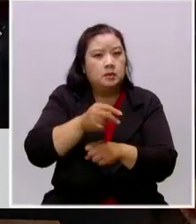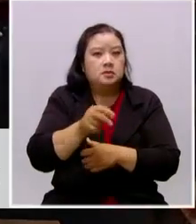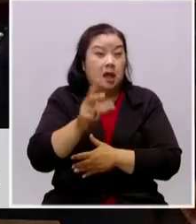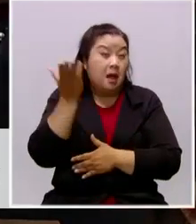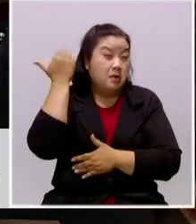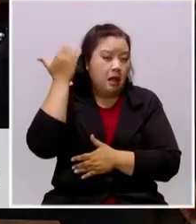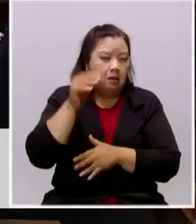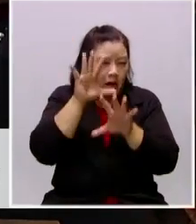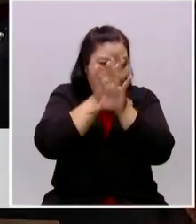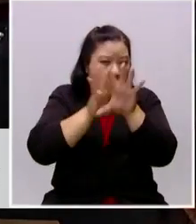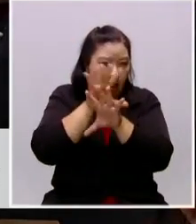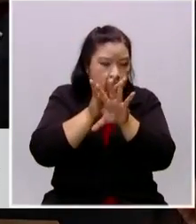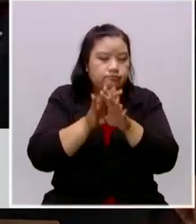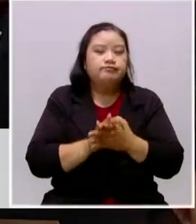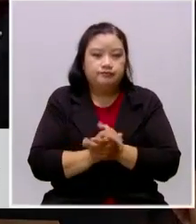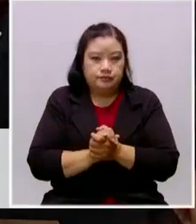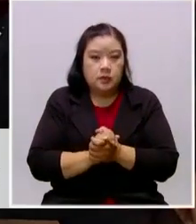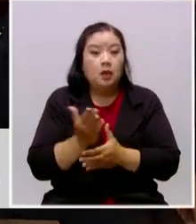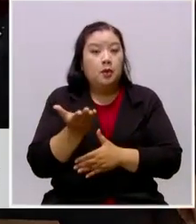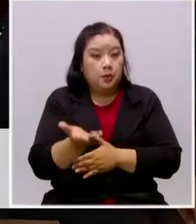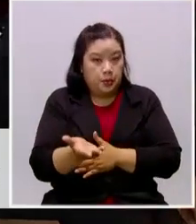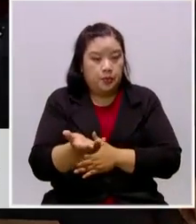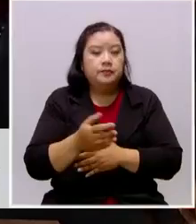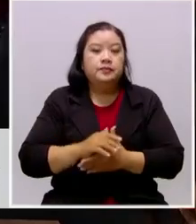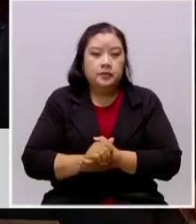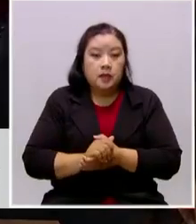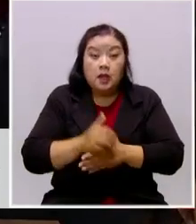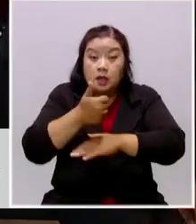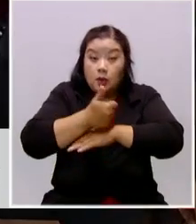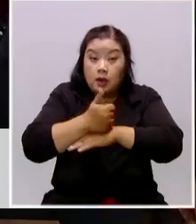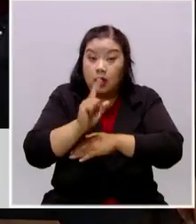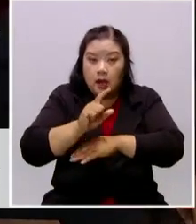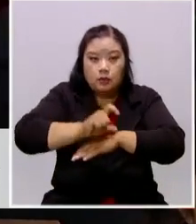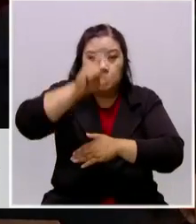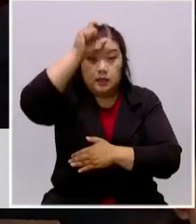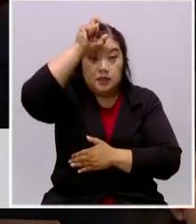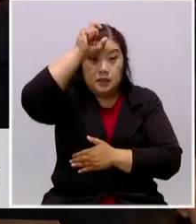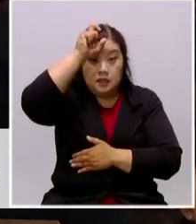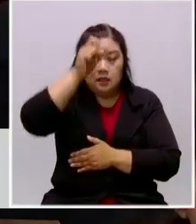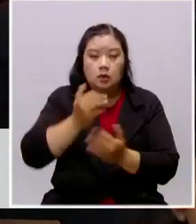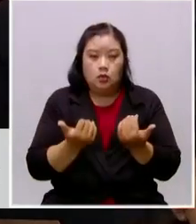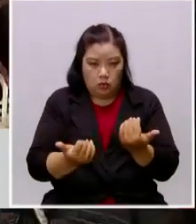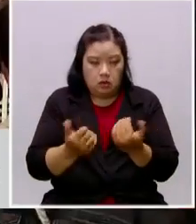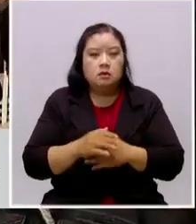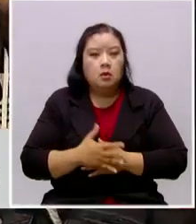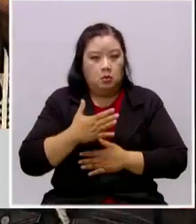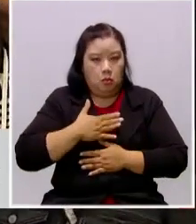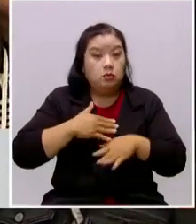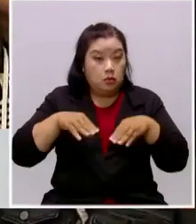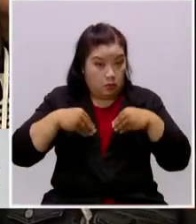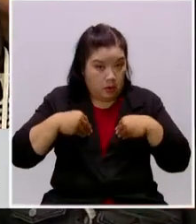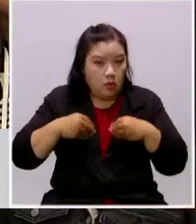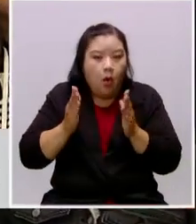ด้านผู้นำของตุรกีครับประธานาธิบดีเรเจปยิบเอวานก็ยอมรับว่าการรับมือแผ่นดินไหวของเจ้าหน้าที่